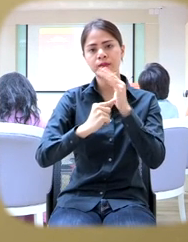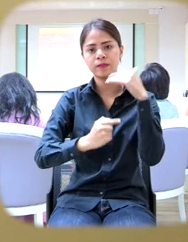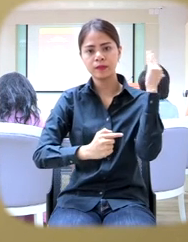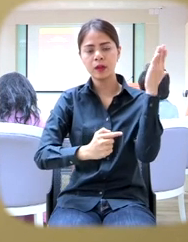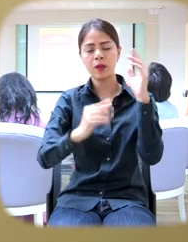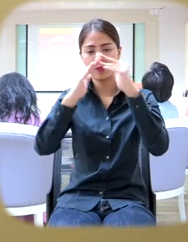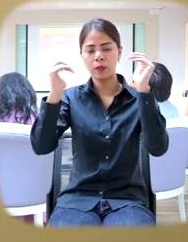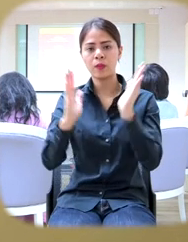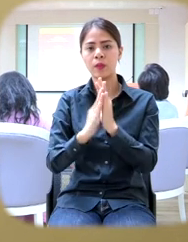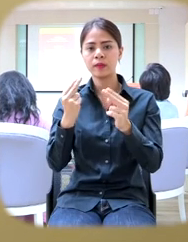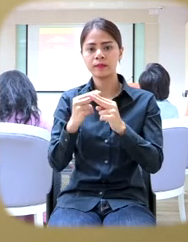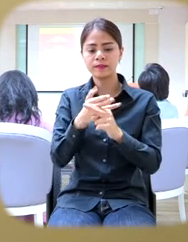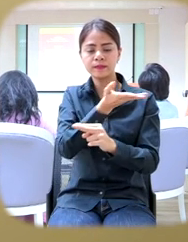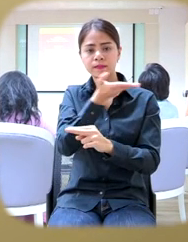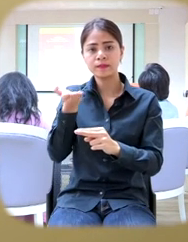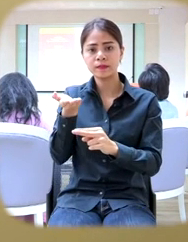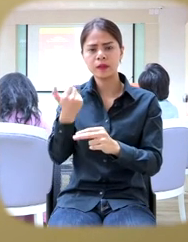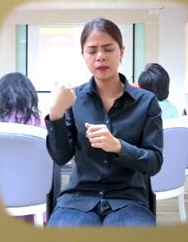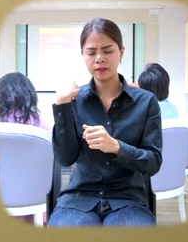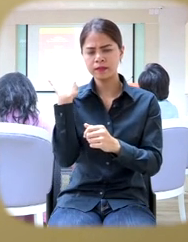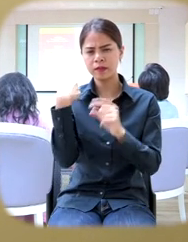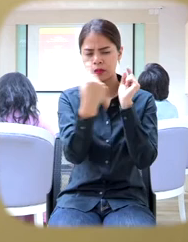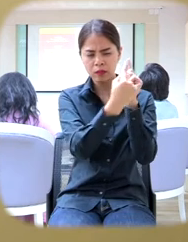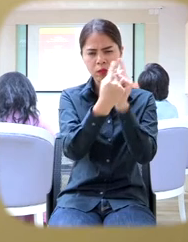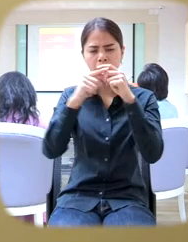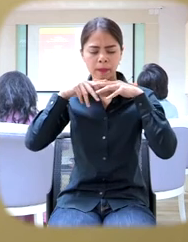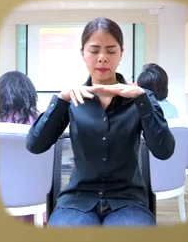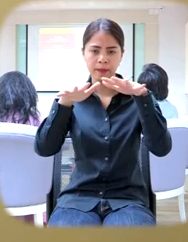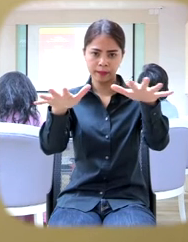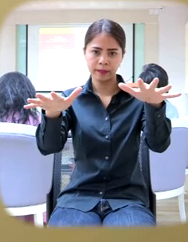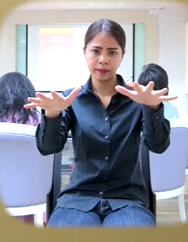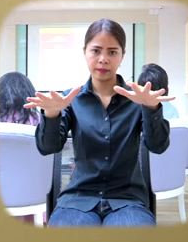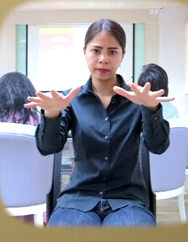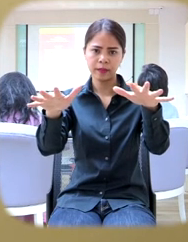าเดือนะครับก็เป็นสำนวนหนึ่งซึ่งก็พบความแพร่หลายว่ามันมีการ